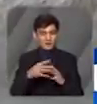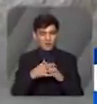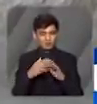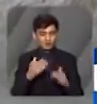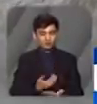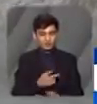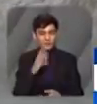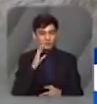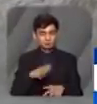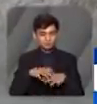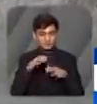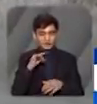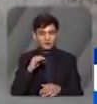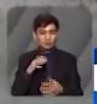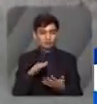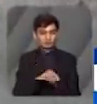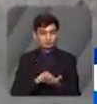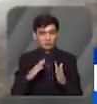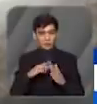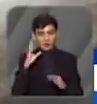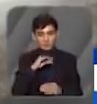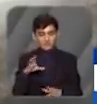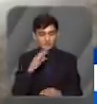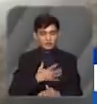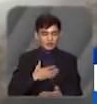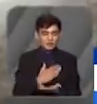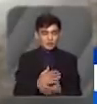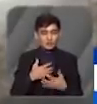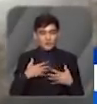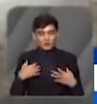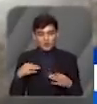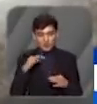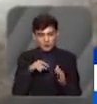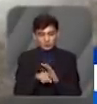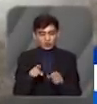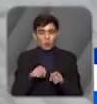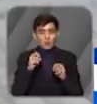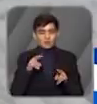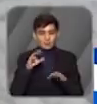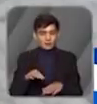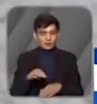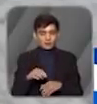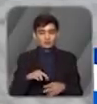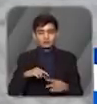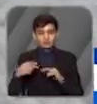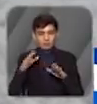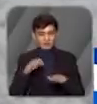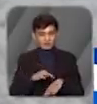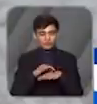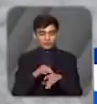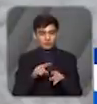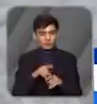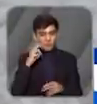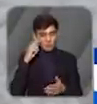тасса үйлерді су шайып кетеме деп алаңдайды. Қазірдің өзінде мал мүлкін түгендеп, ендігі аптада қауіпсіз жаққа көшуді жоспарлап отыр. Сөзінше биылғы